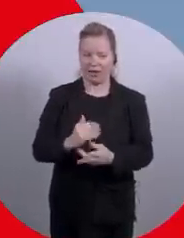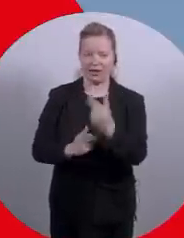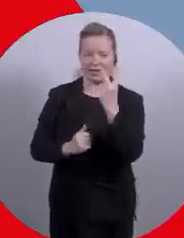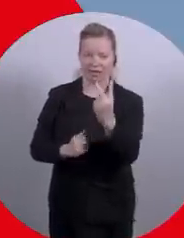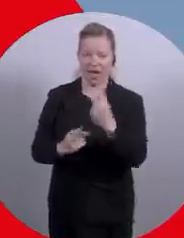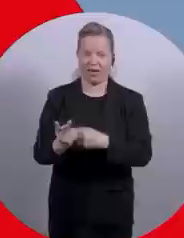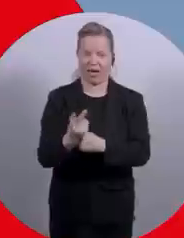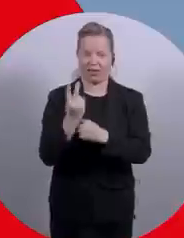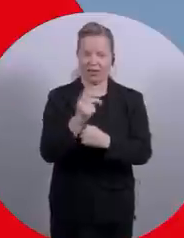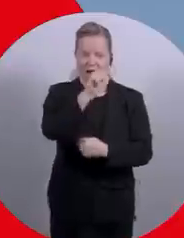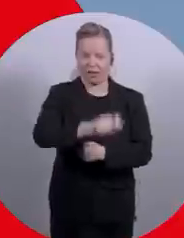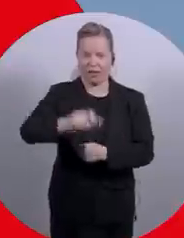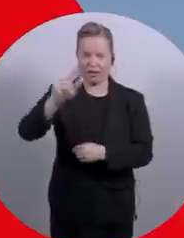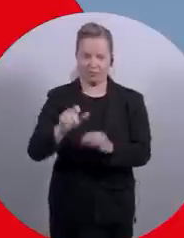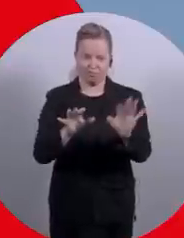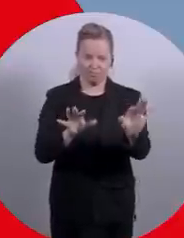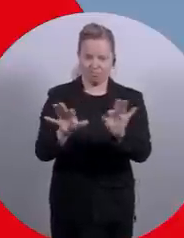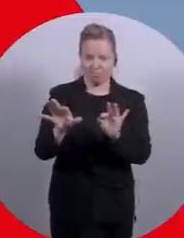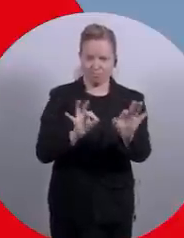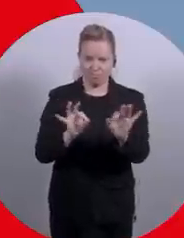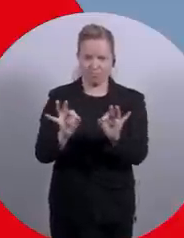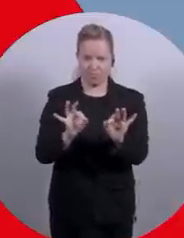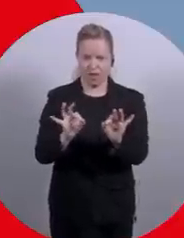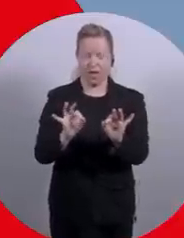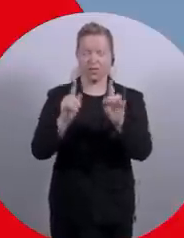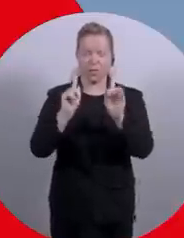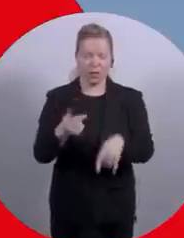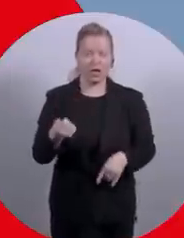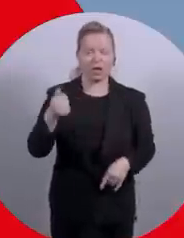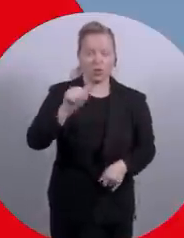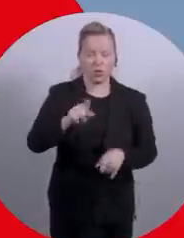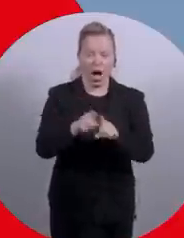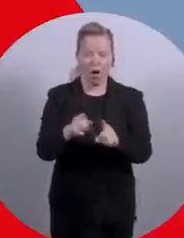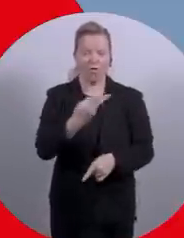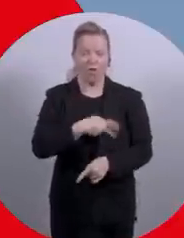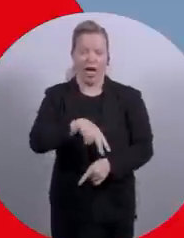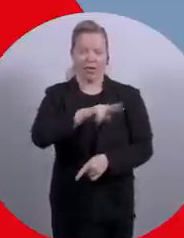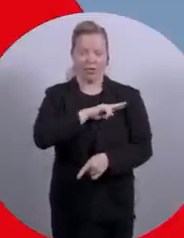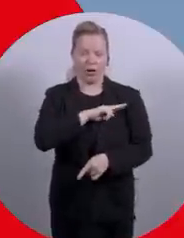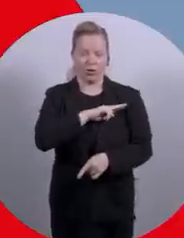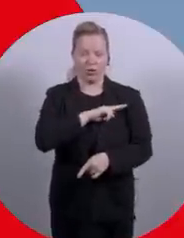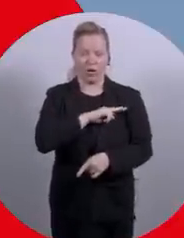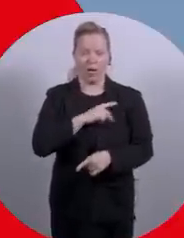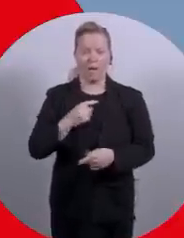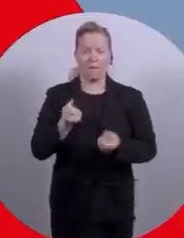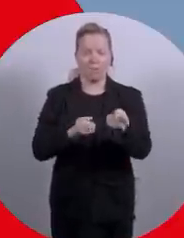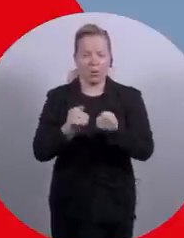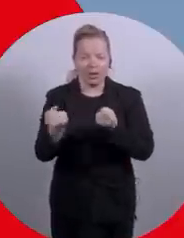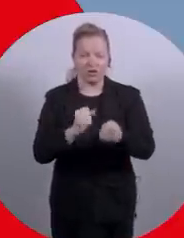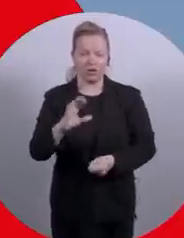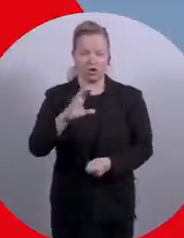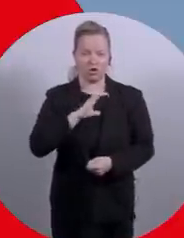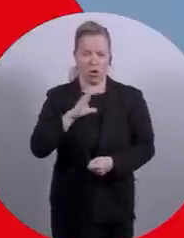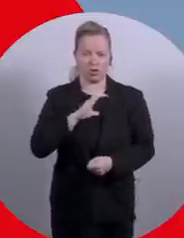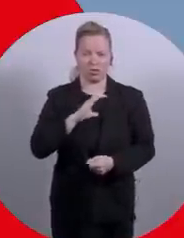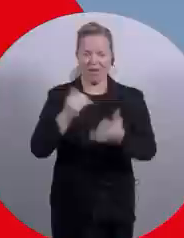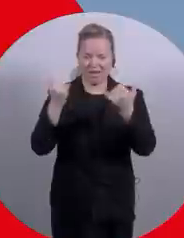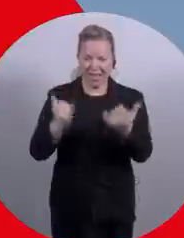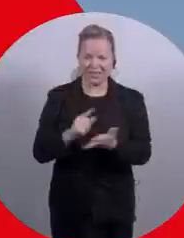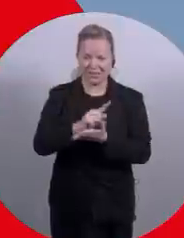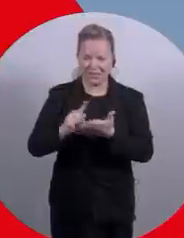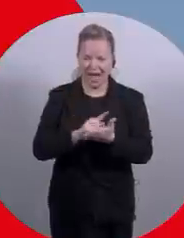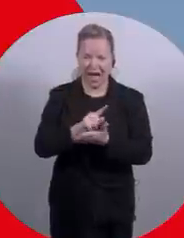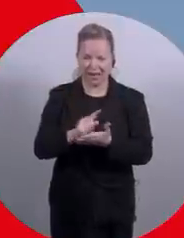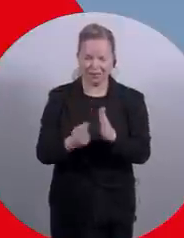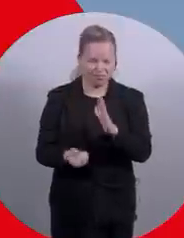Kandidaten und vor allem haben wir auch eine Verantwortung wahrzunehmen dass die politischen Chancen die sehr in Zeiten wie diesen so